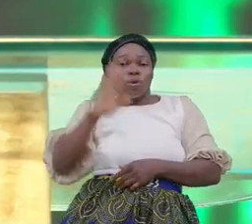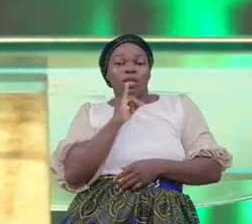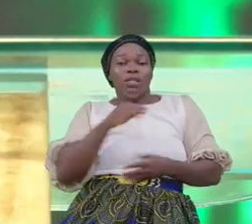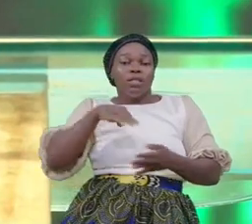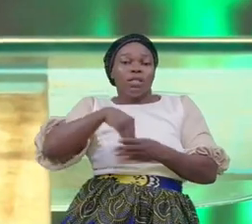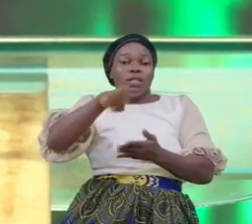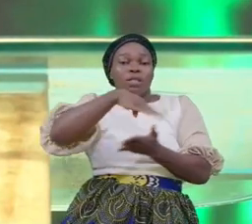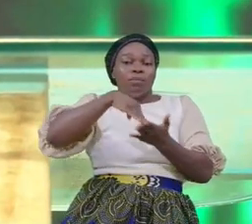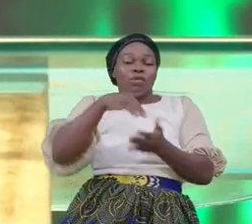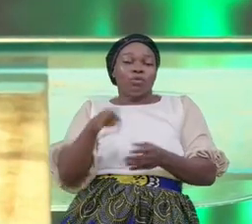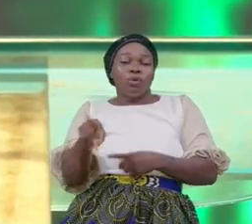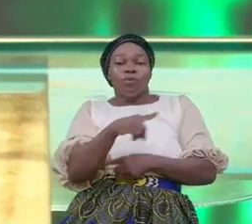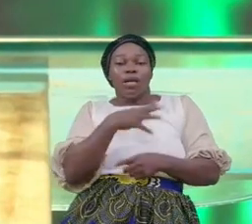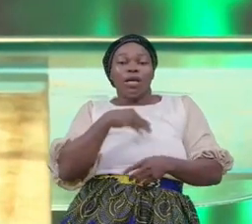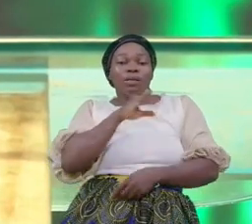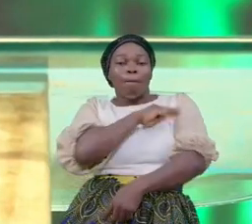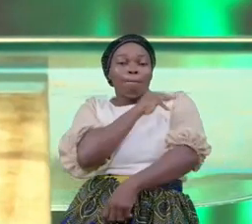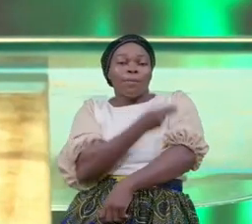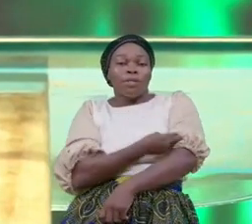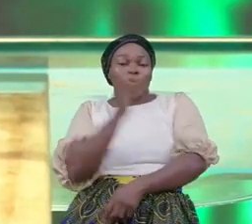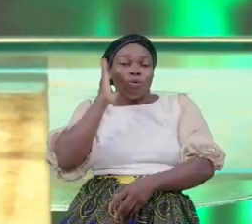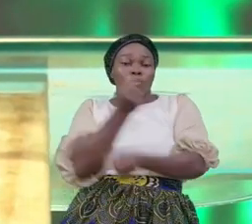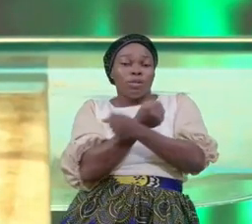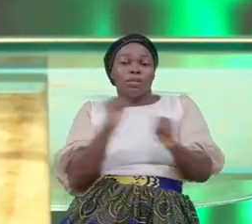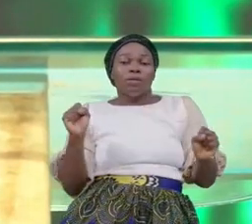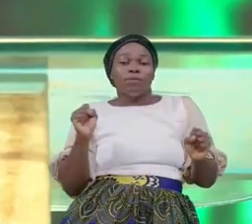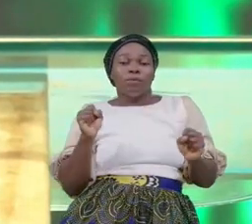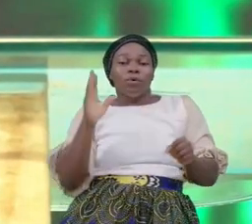toi comme un héros qui sauve.